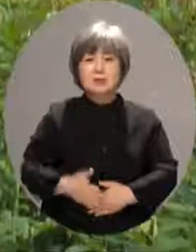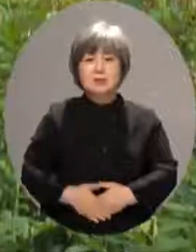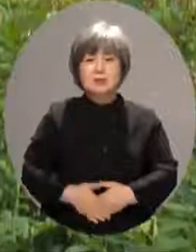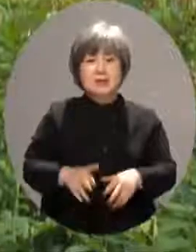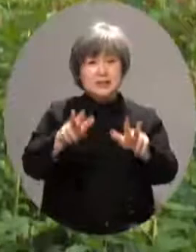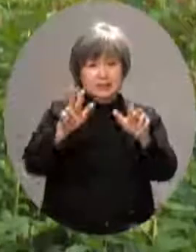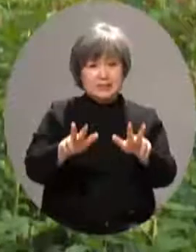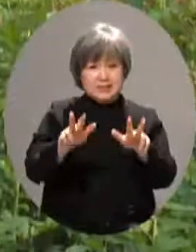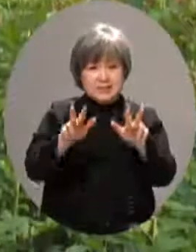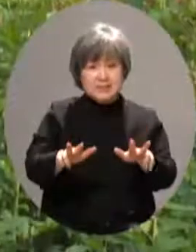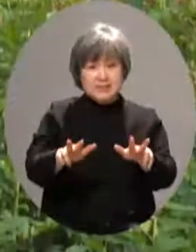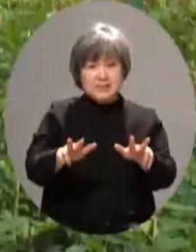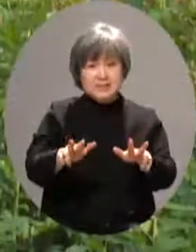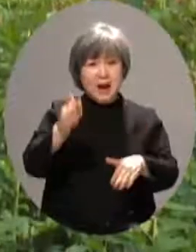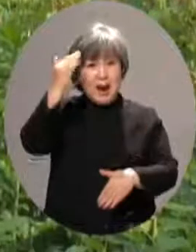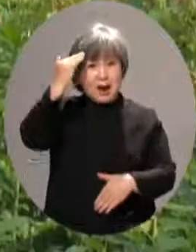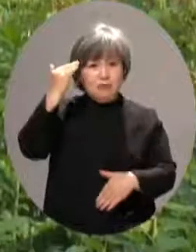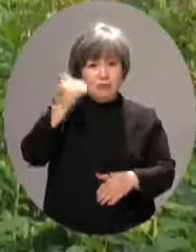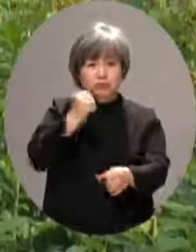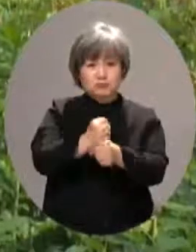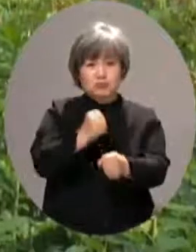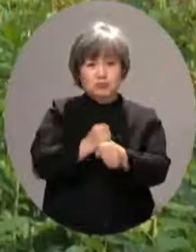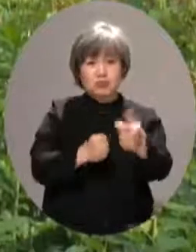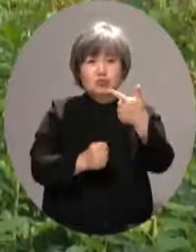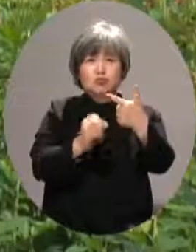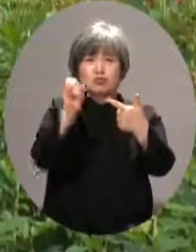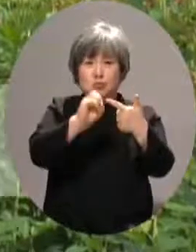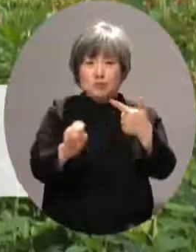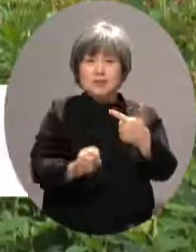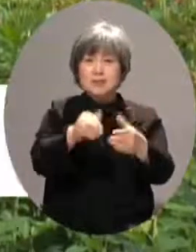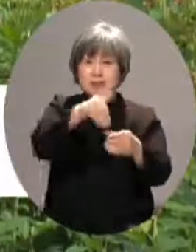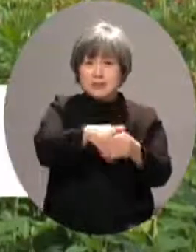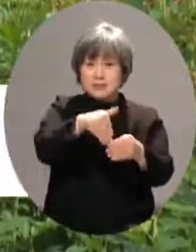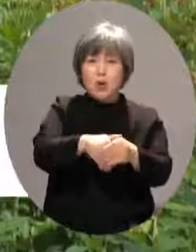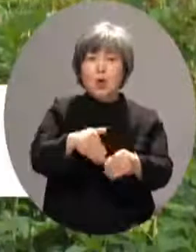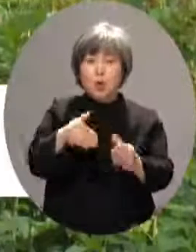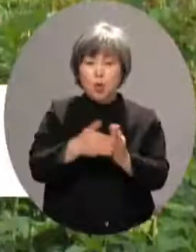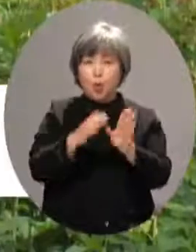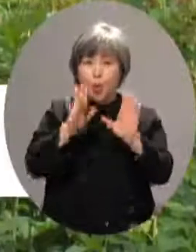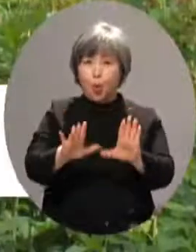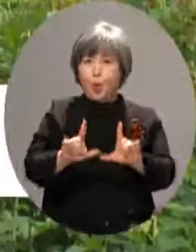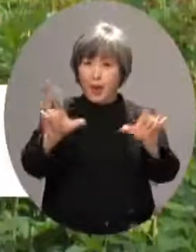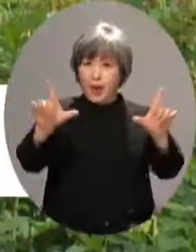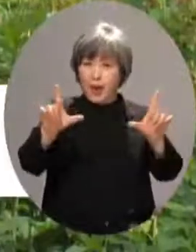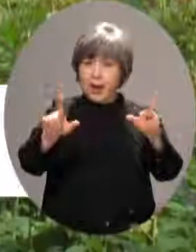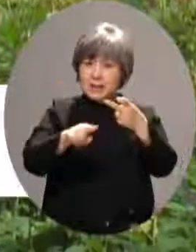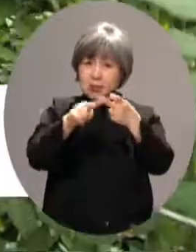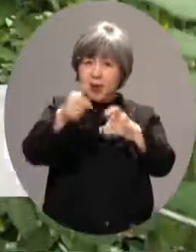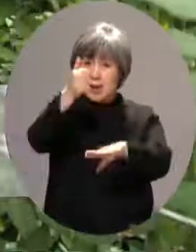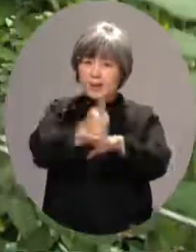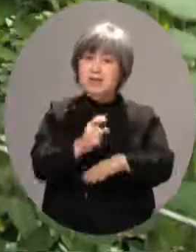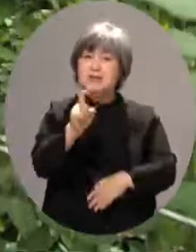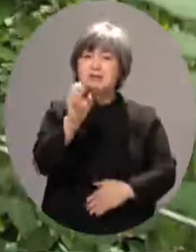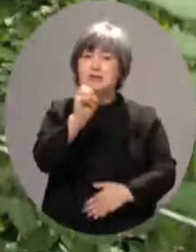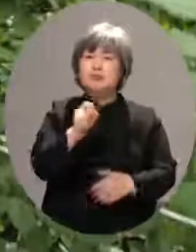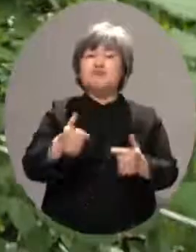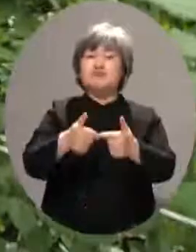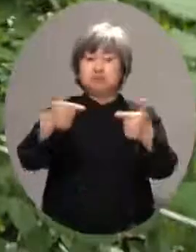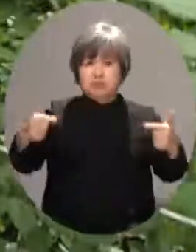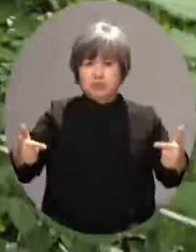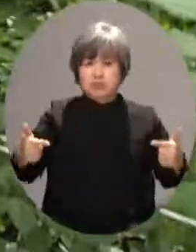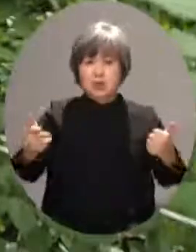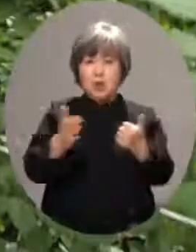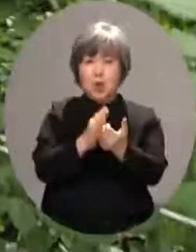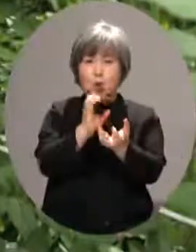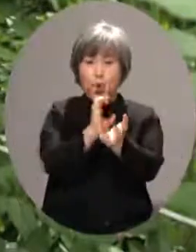지금 현재 구성품 종이 어유 프로 정도 심어져 있구요 올해 안에 10% 까지 드릴 계획입니다 개량 이후